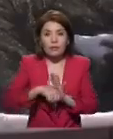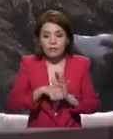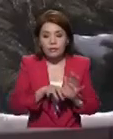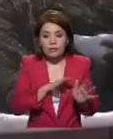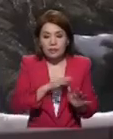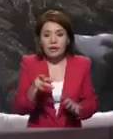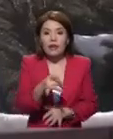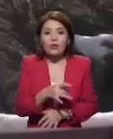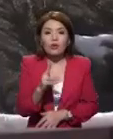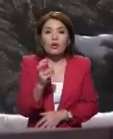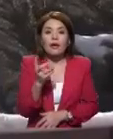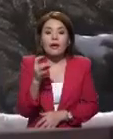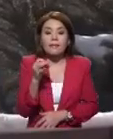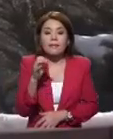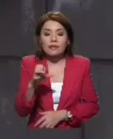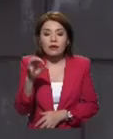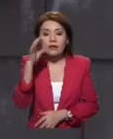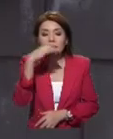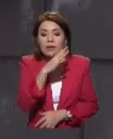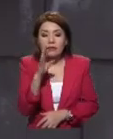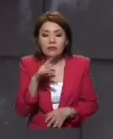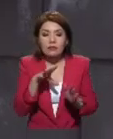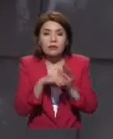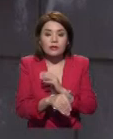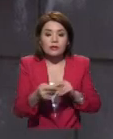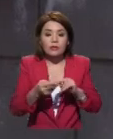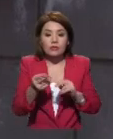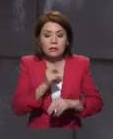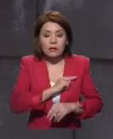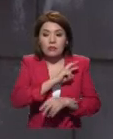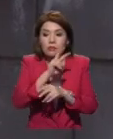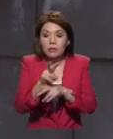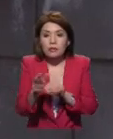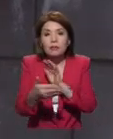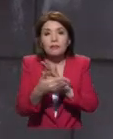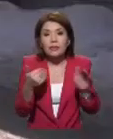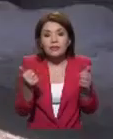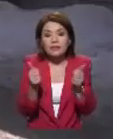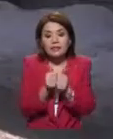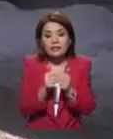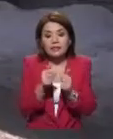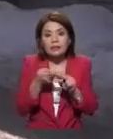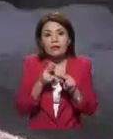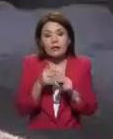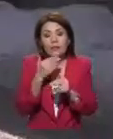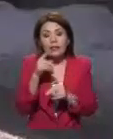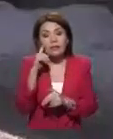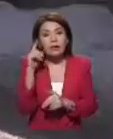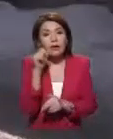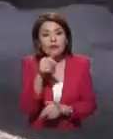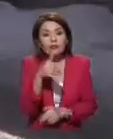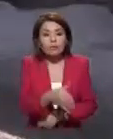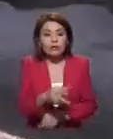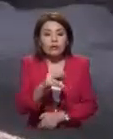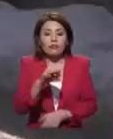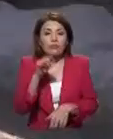в микрорайоне Курамы. Сокровавленных родителей обнаружил вернувшийся с работы сын. Он позвал на помощь соседей. Последние предполагают, что на такой шаг мужчина мог